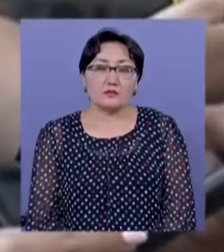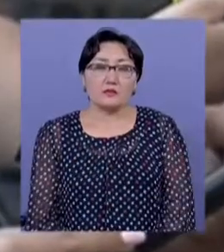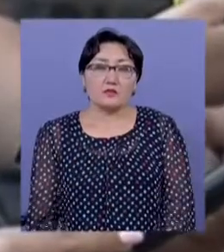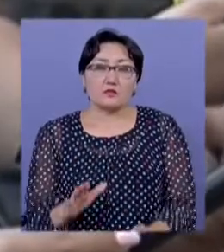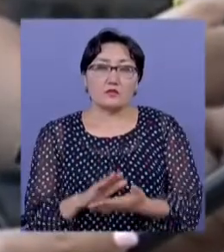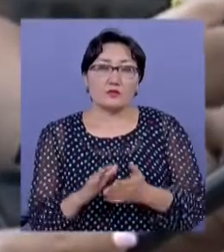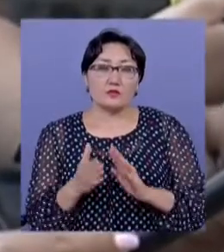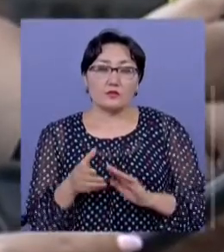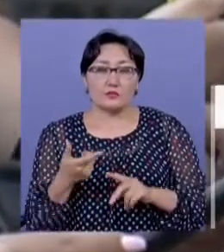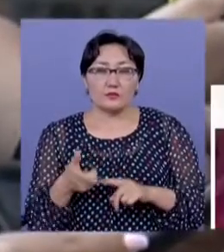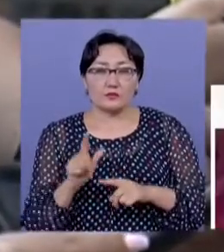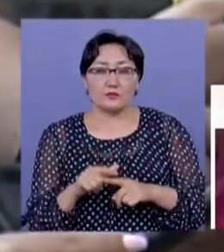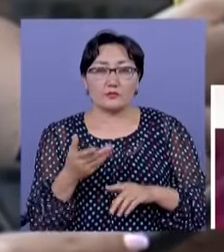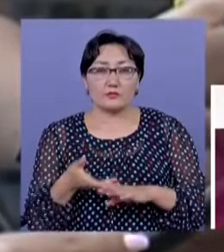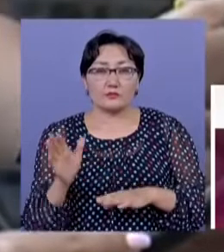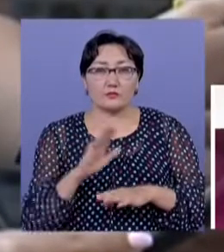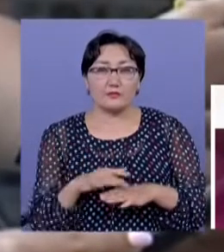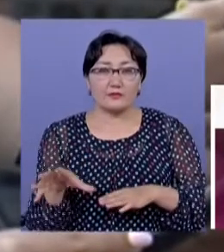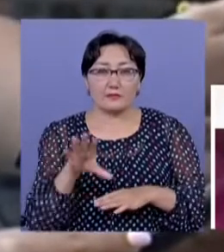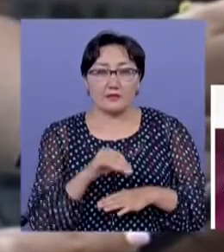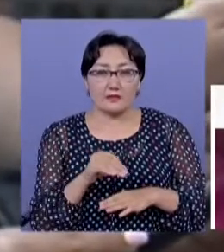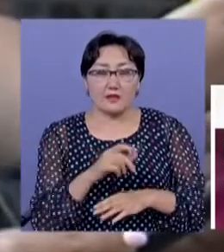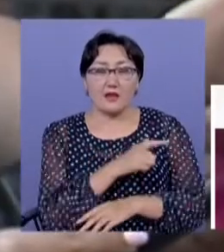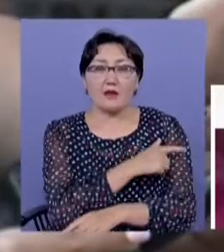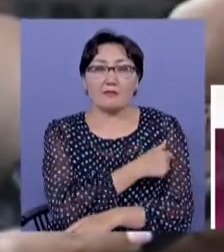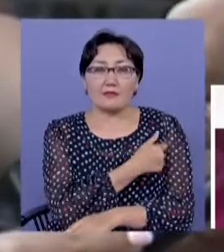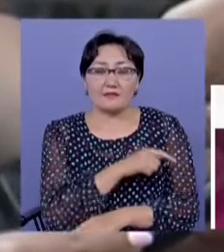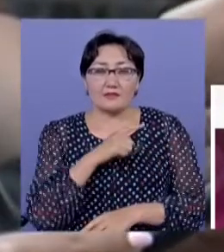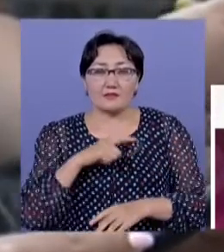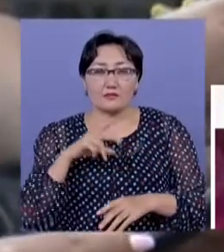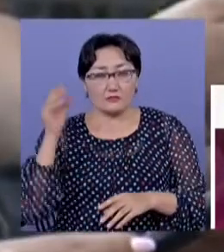Жағдай ауыр болғандықтан барлық профессорлардың,